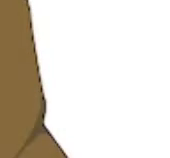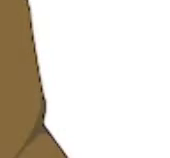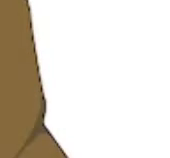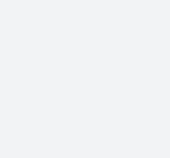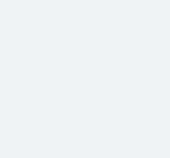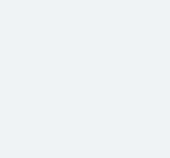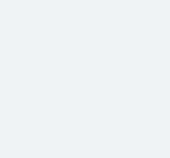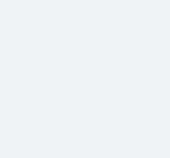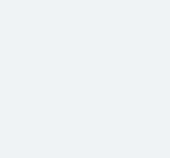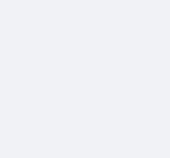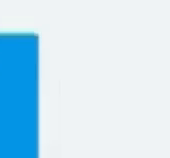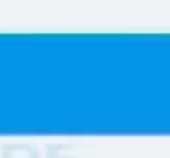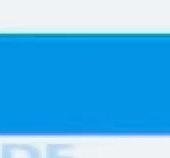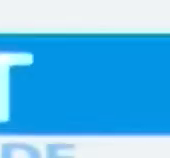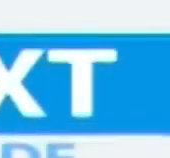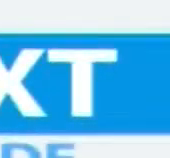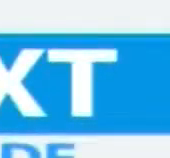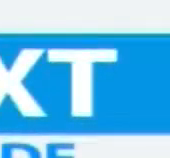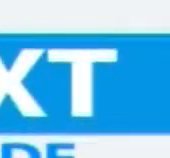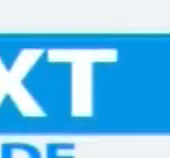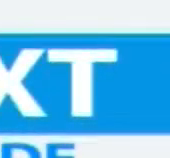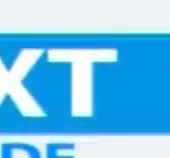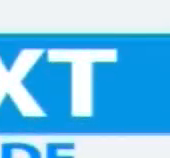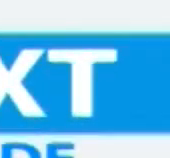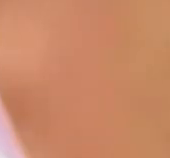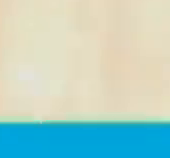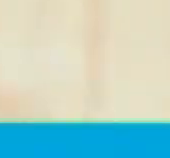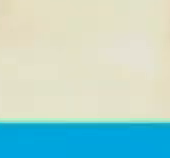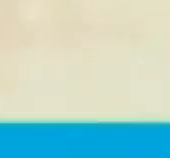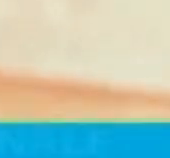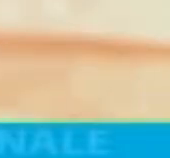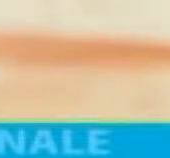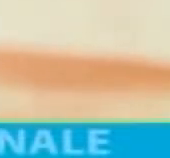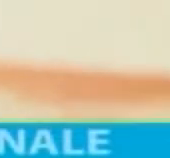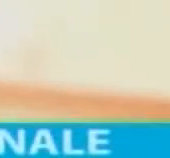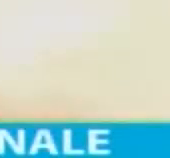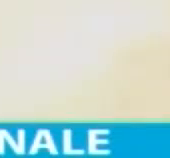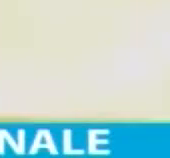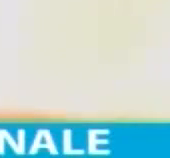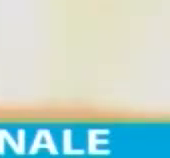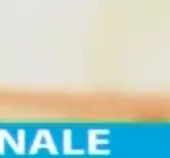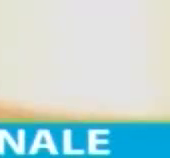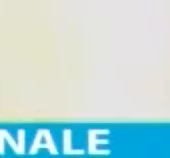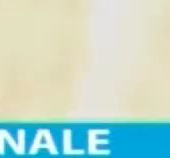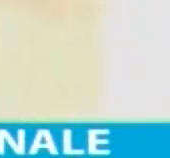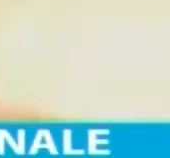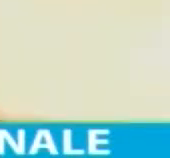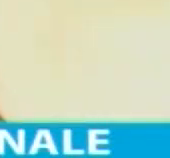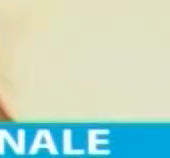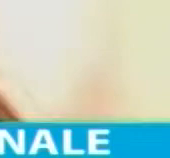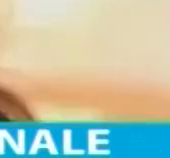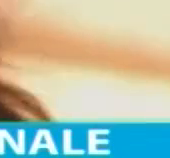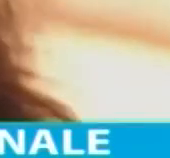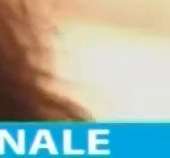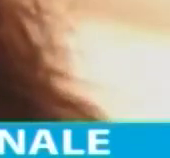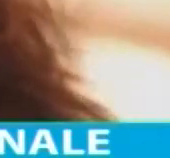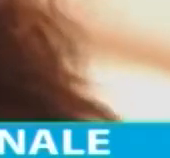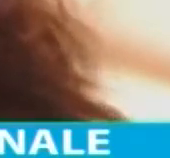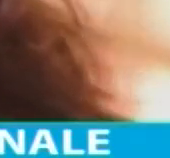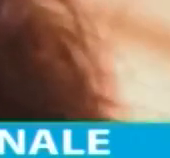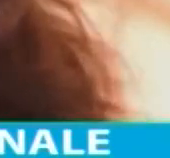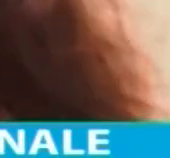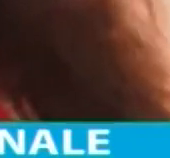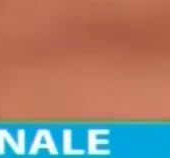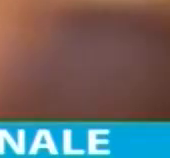*811*967#. On the next episode of Ashoka, my mother, Minister Kallata, grandmother Helena, and Siamak